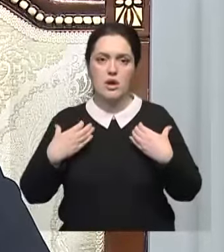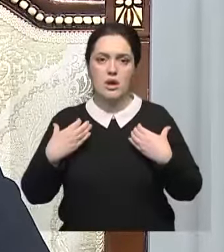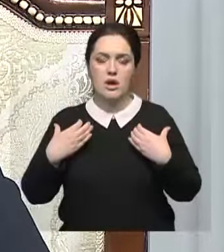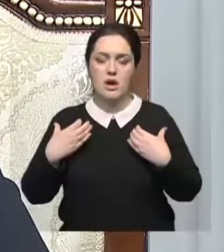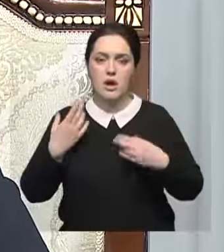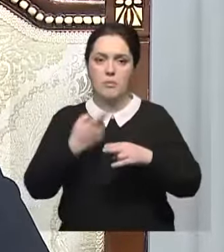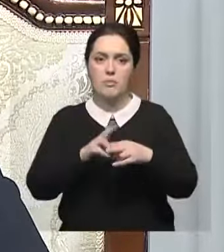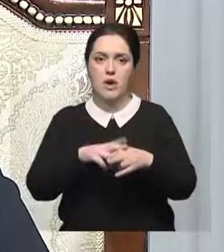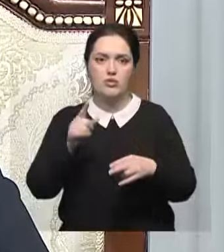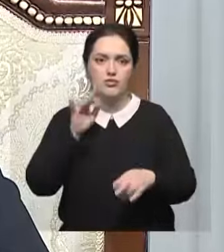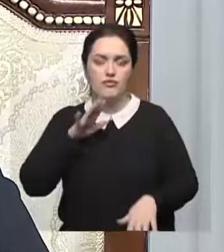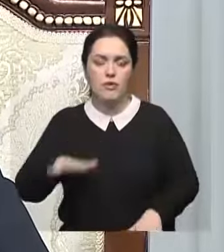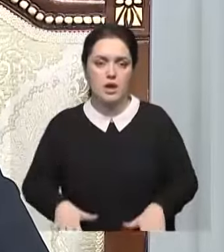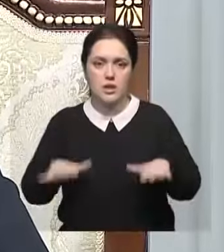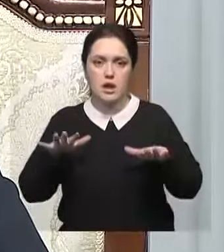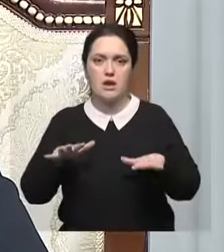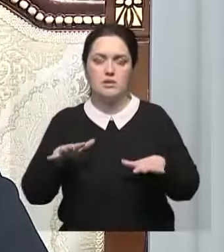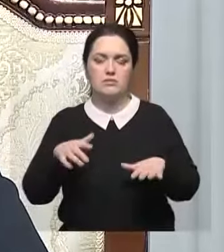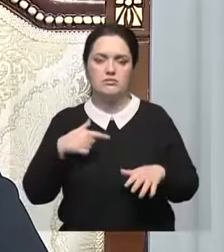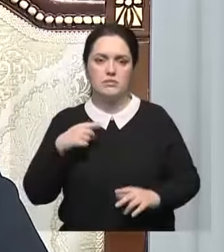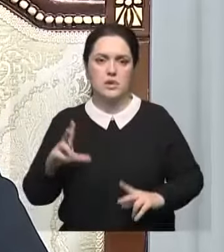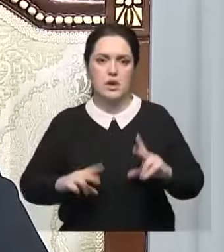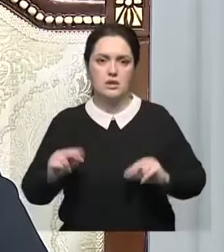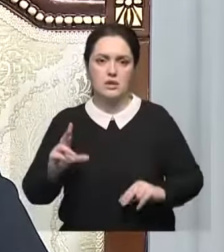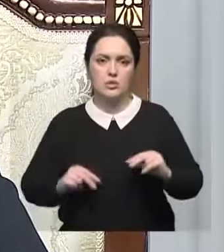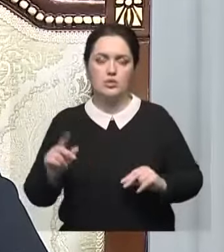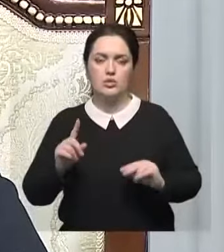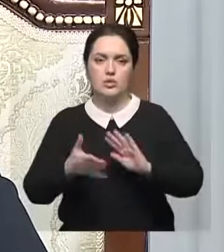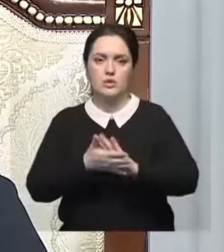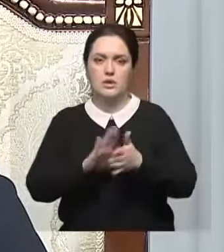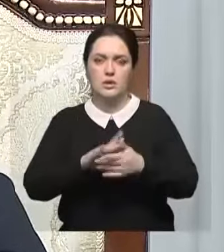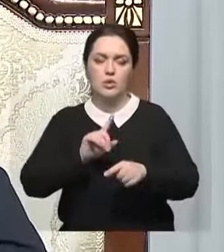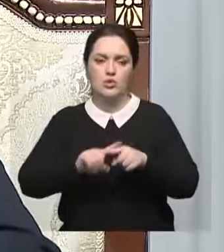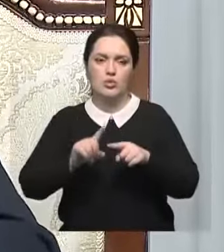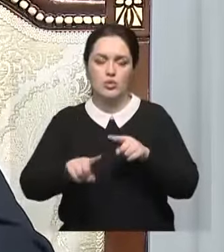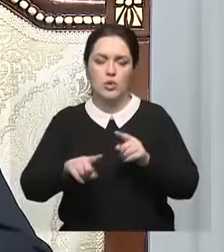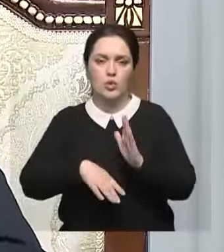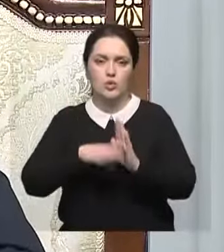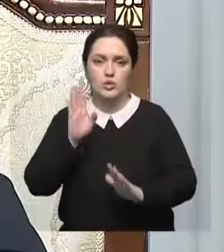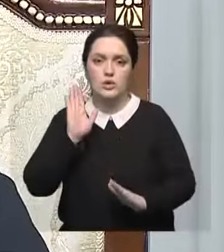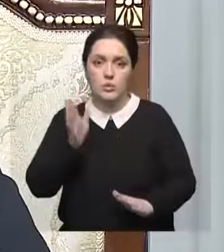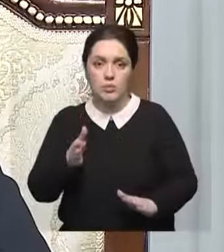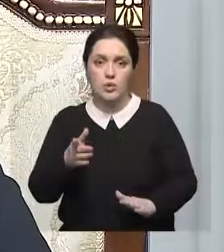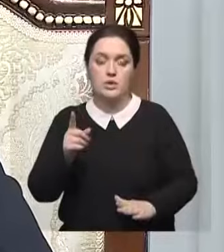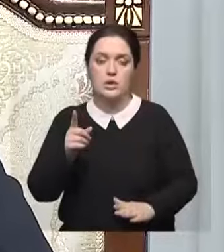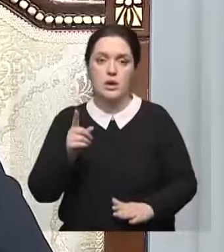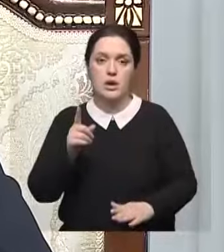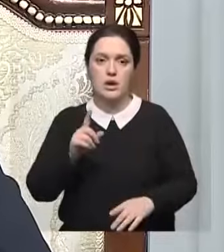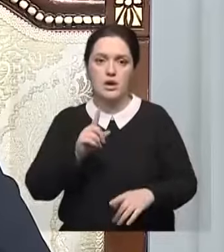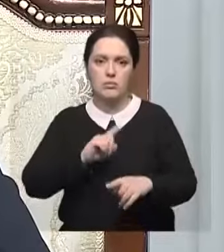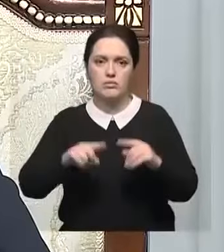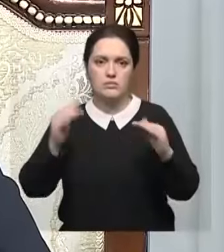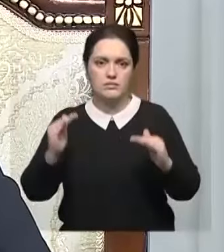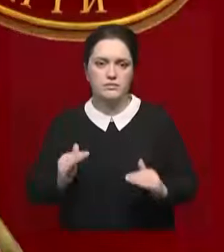Казахстане, связанными с паводками. Выражаем глубокую надежду на то, что ситуация в ближайшее время нормализуется, а последствия будут